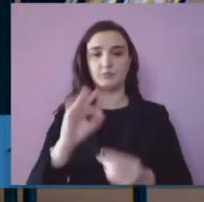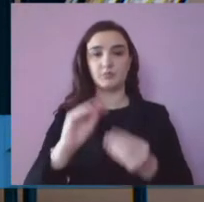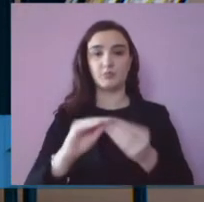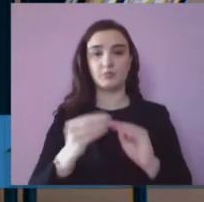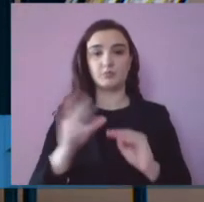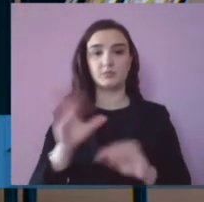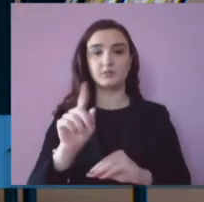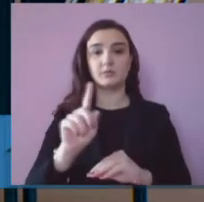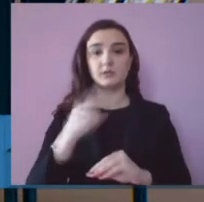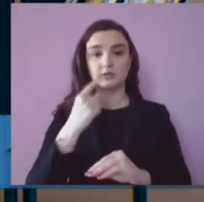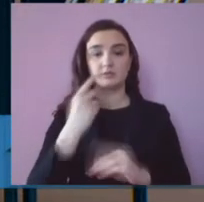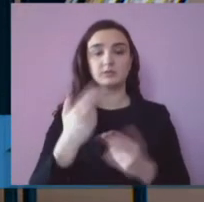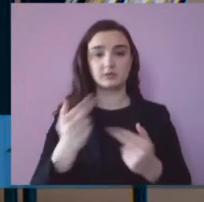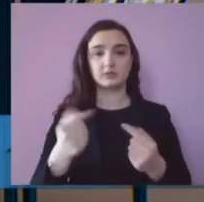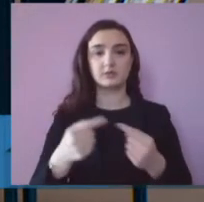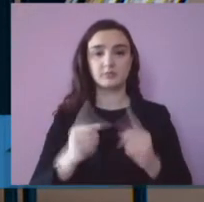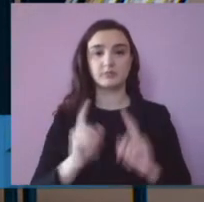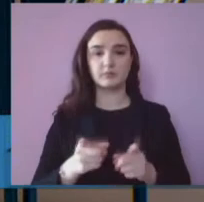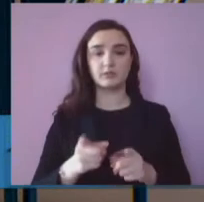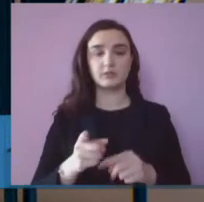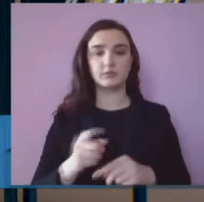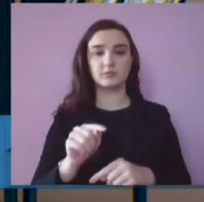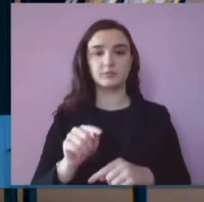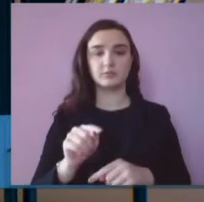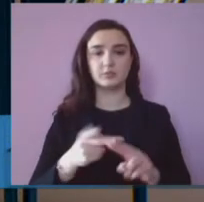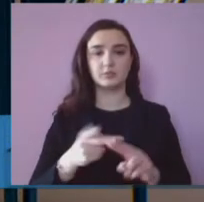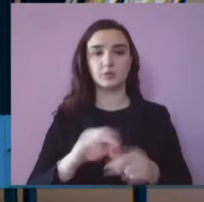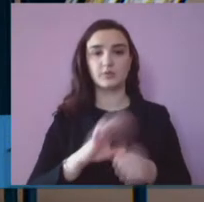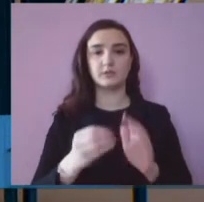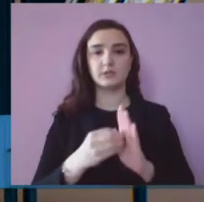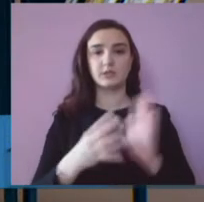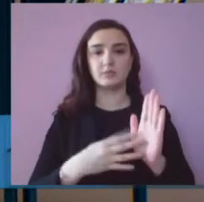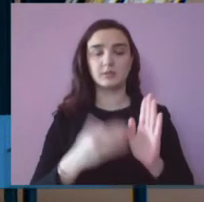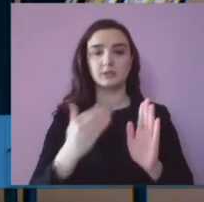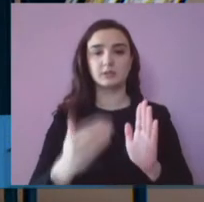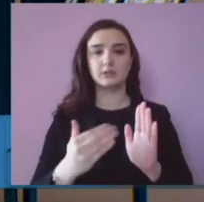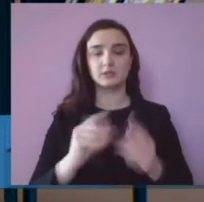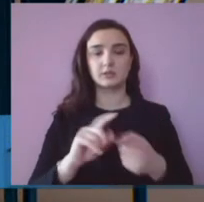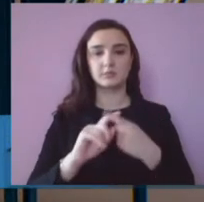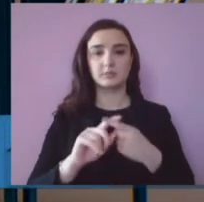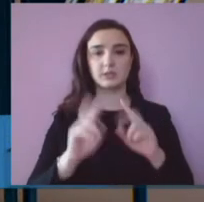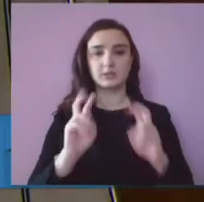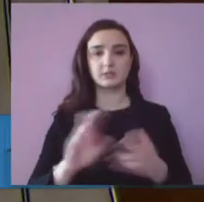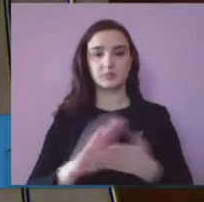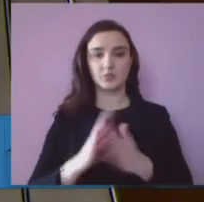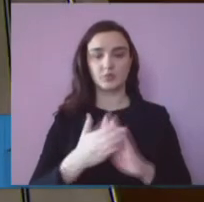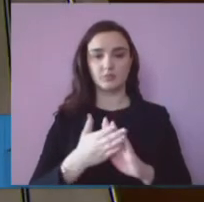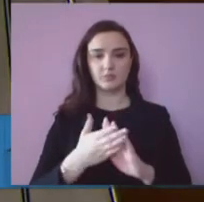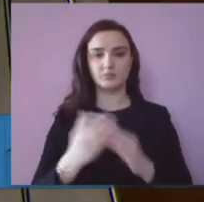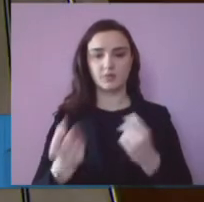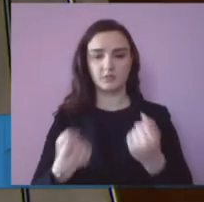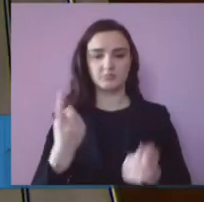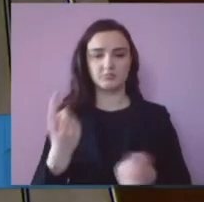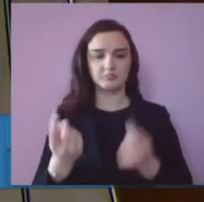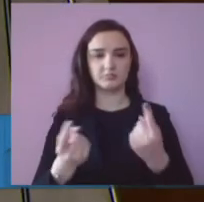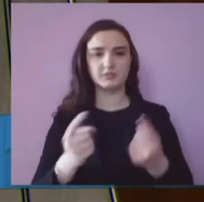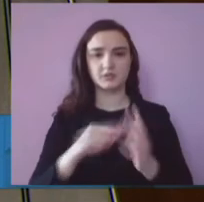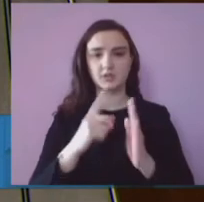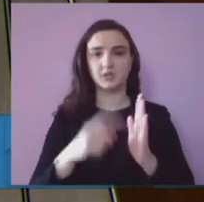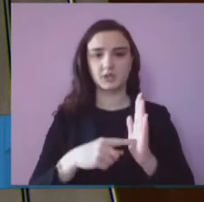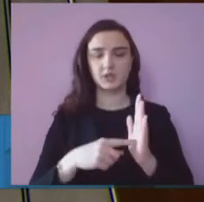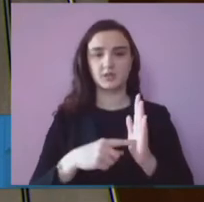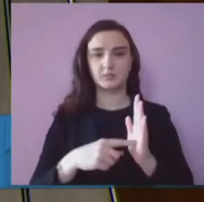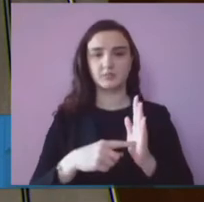მართლაც აი ამ COVID-19-ის ინფექციის პირობებში წამოტივტივდა ისეთ საკითხები, რომელზედაც